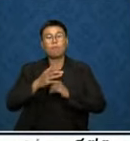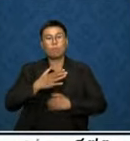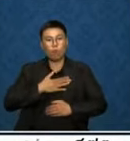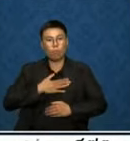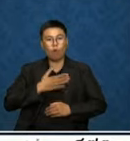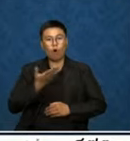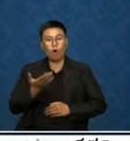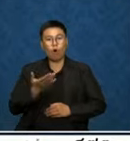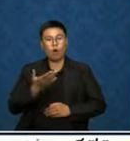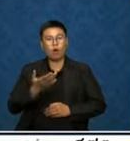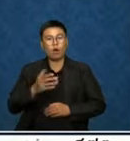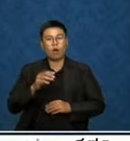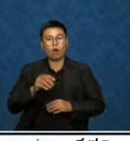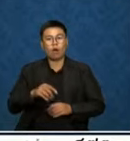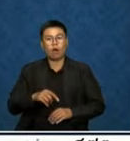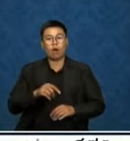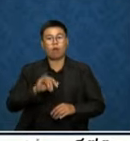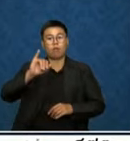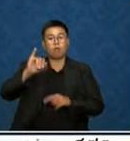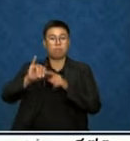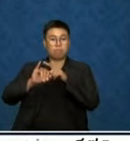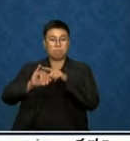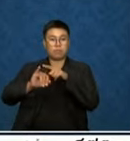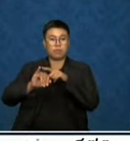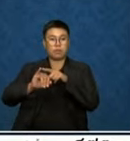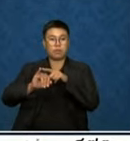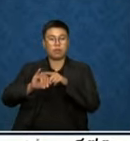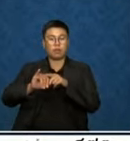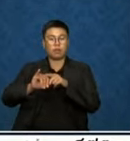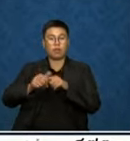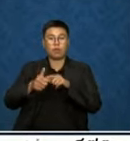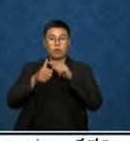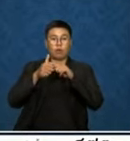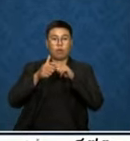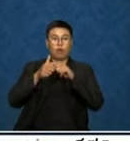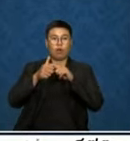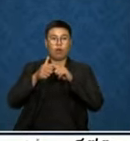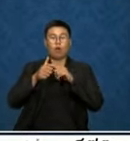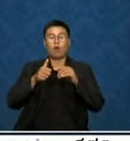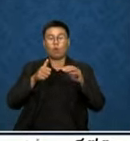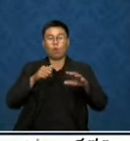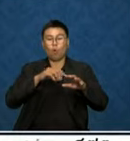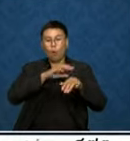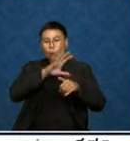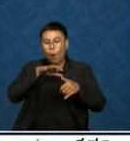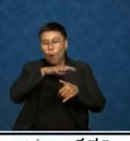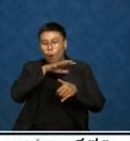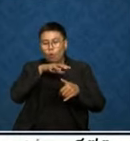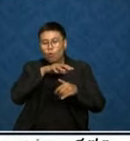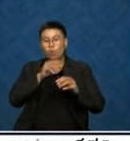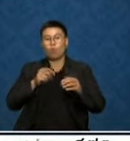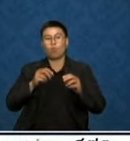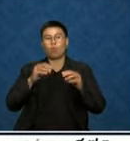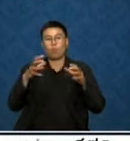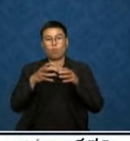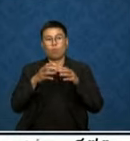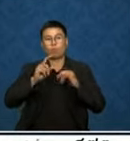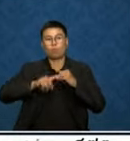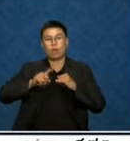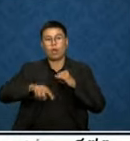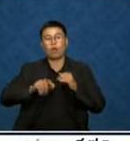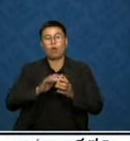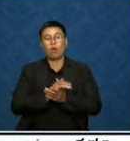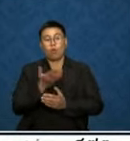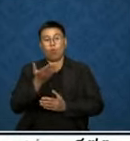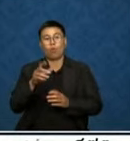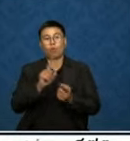ไม่ขอให้เหยื่อดิไอคอนเป็นบุคคลที่ถูกหลอกเป็นกลุ่มสุดท้ายแต่ผมจะขอว่าขอให้